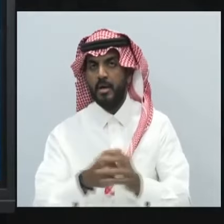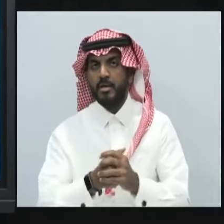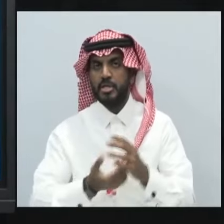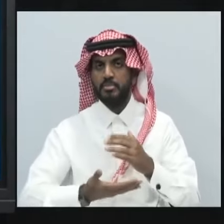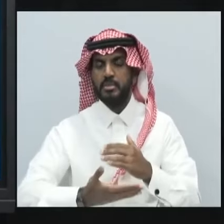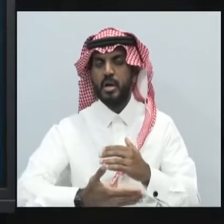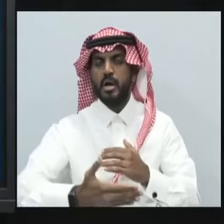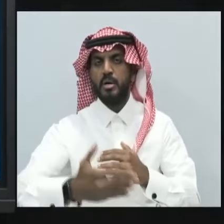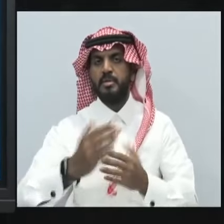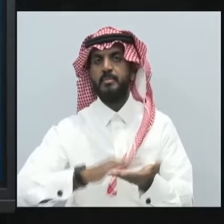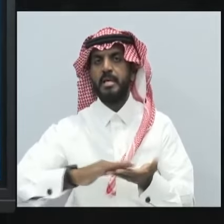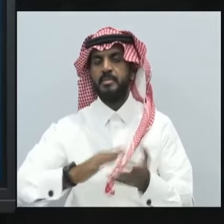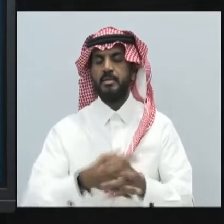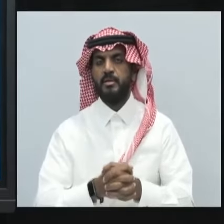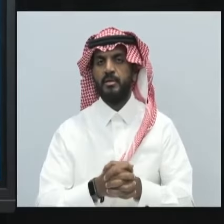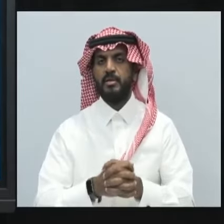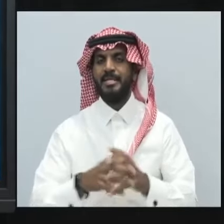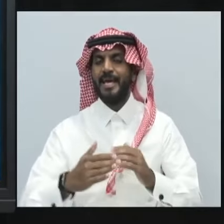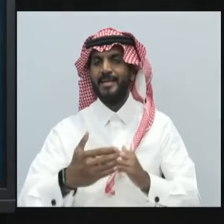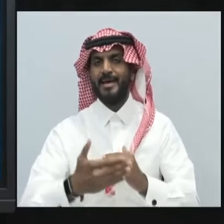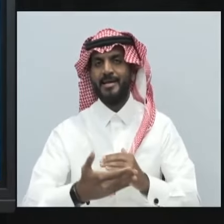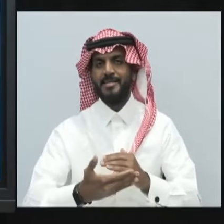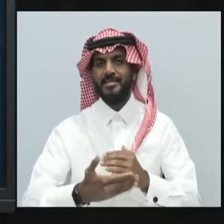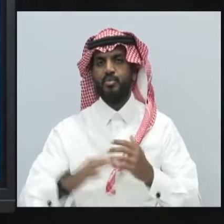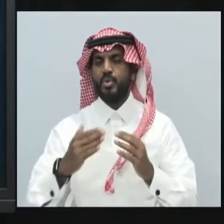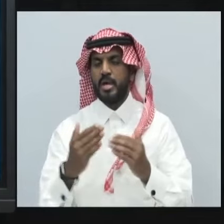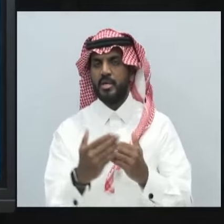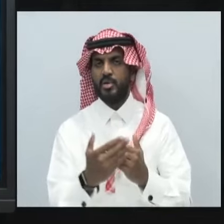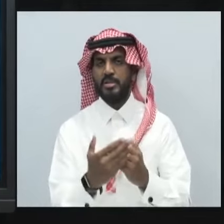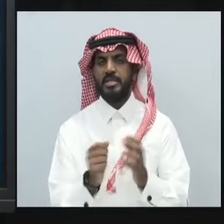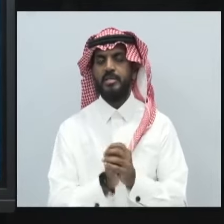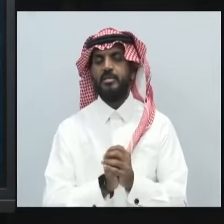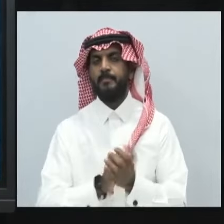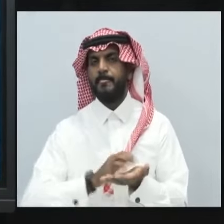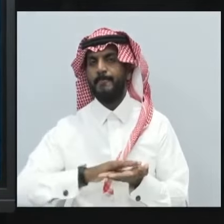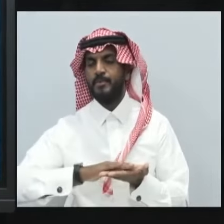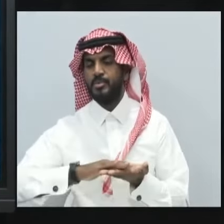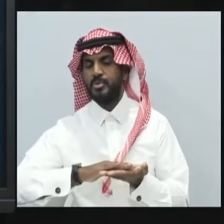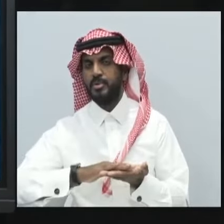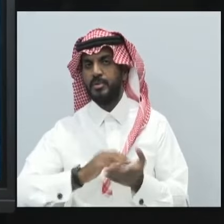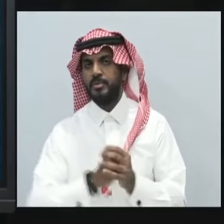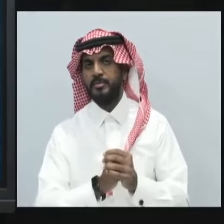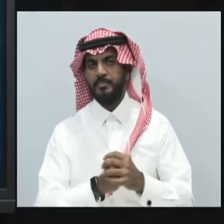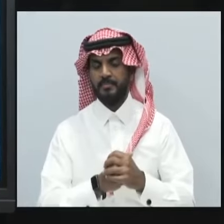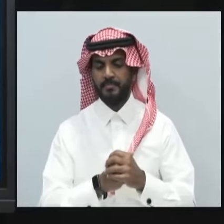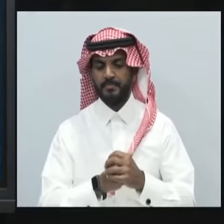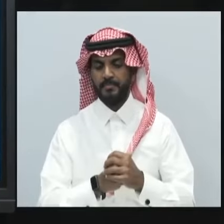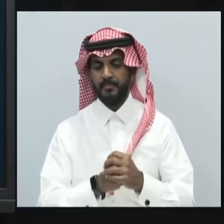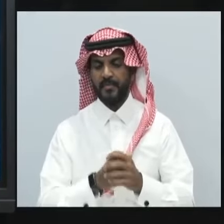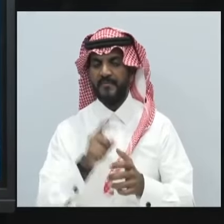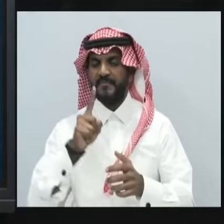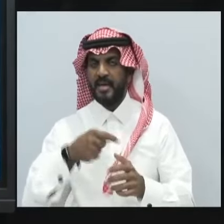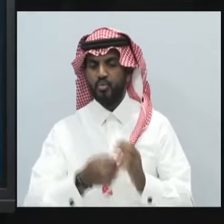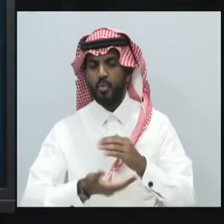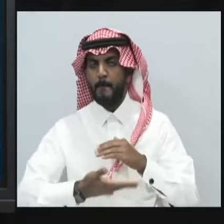الى مساحه كبيره من اليابسه ثم بعد ذلك ينحسن حتى يغطي او حتى يترك تلك المساحه في هذه